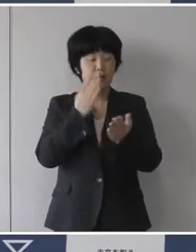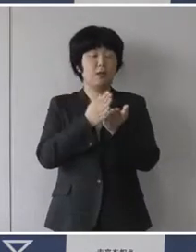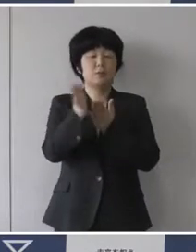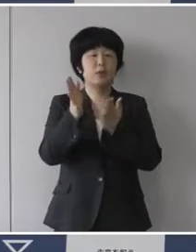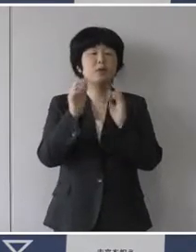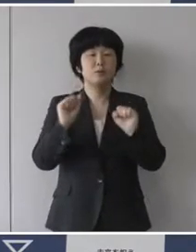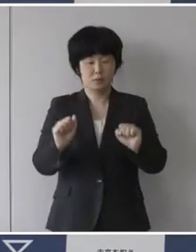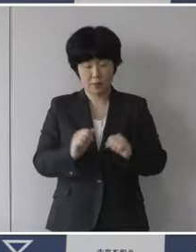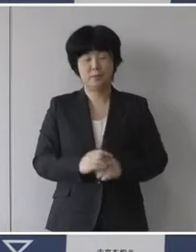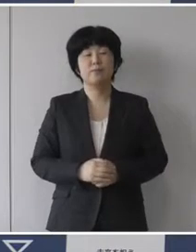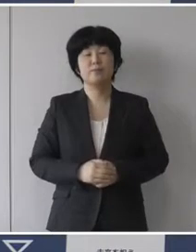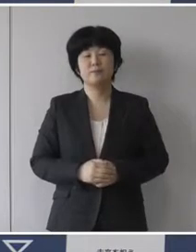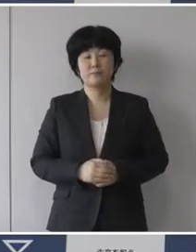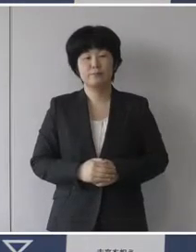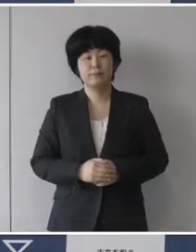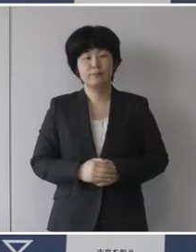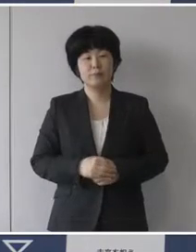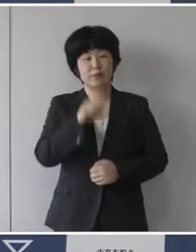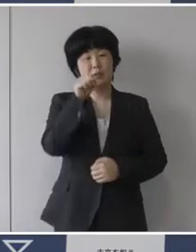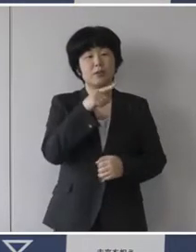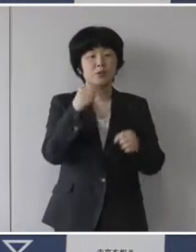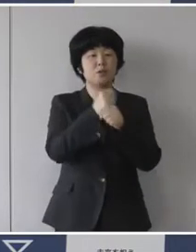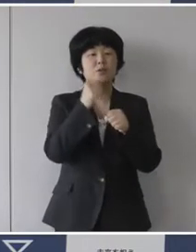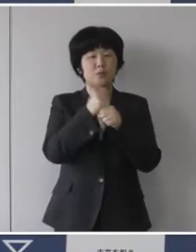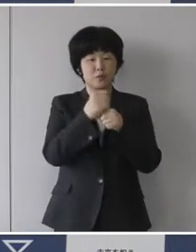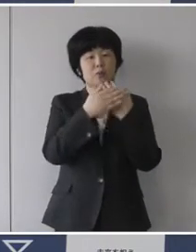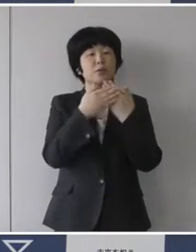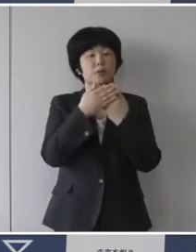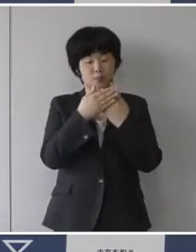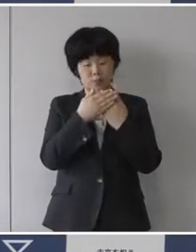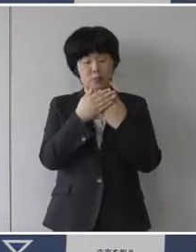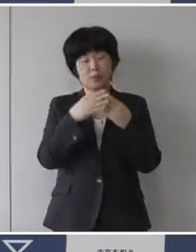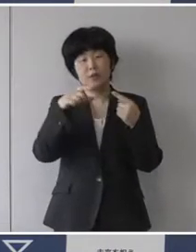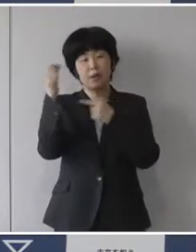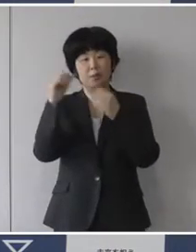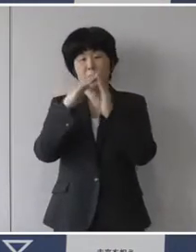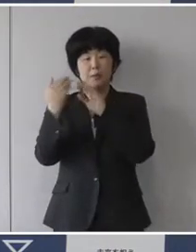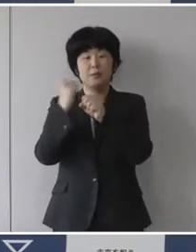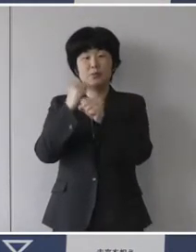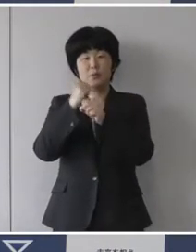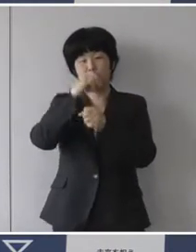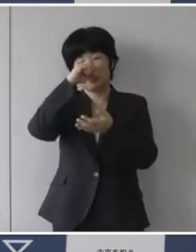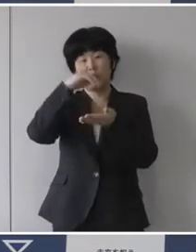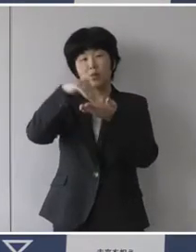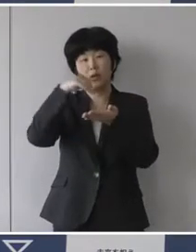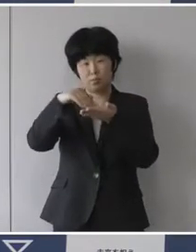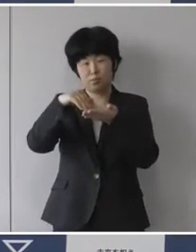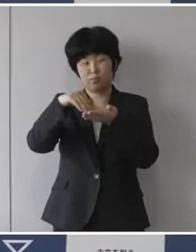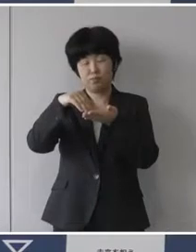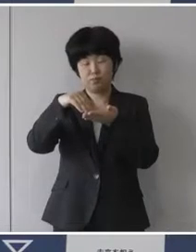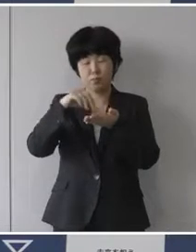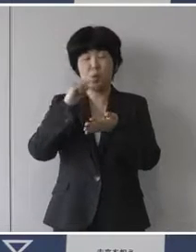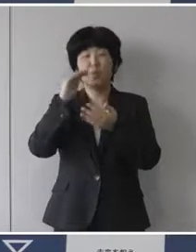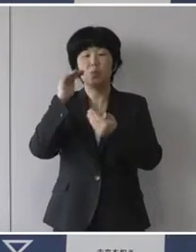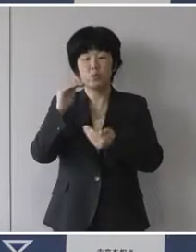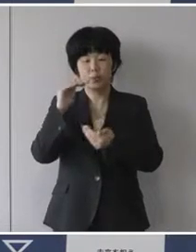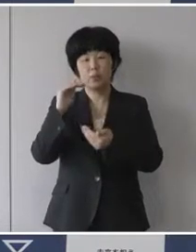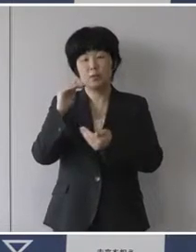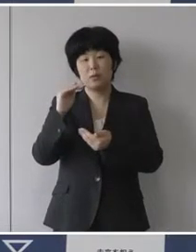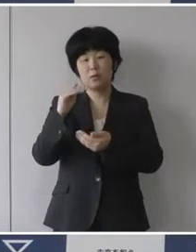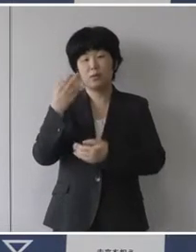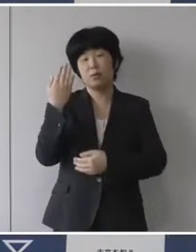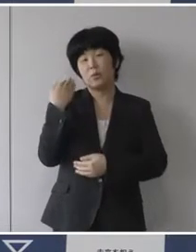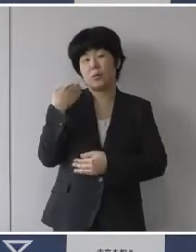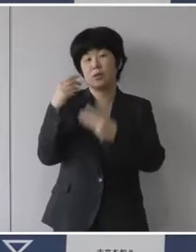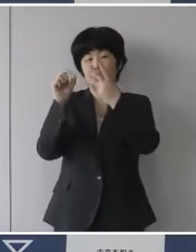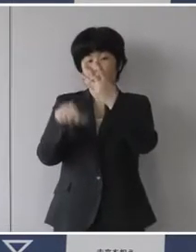まるということであります。人づくりに重点、そして選ばれるまちづくり予算ということで、